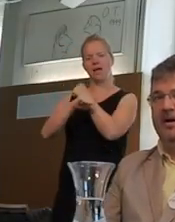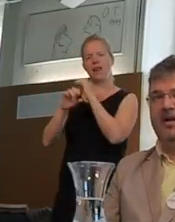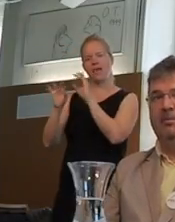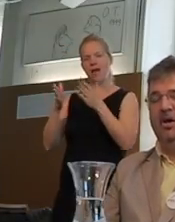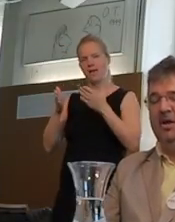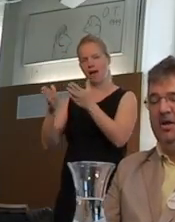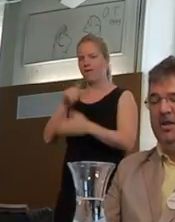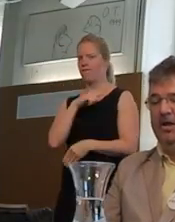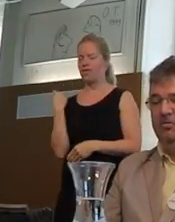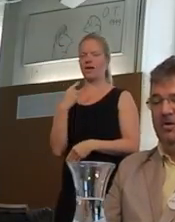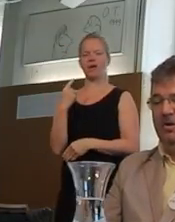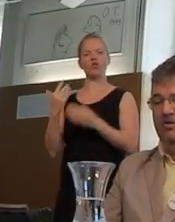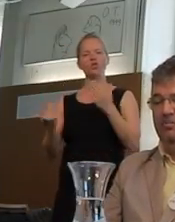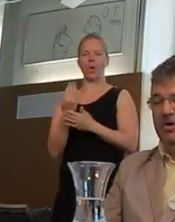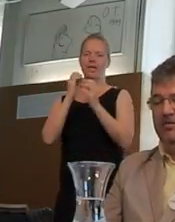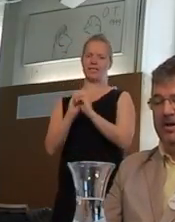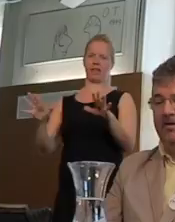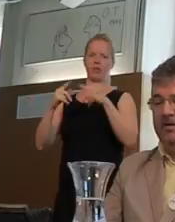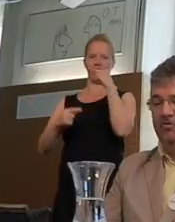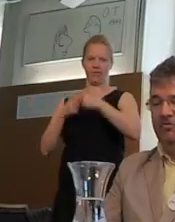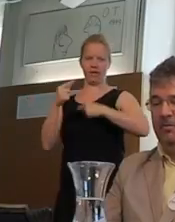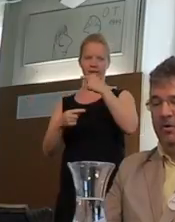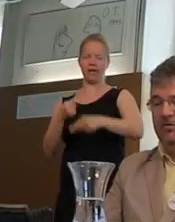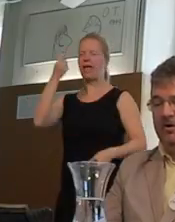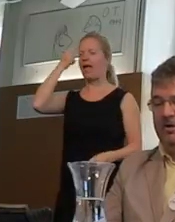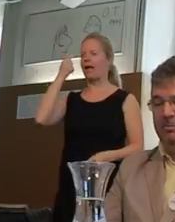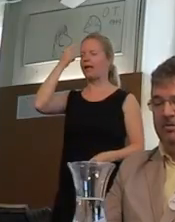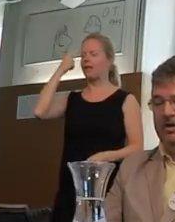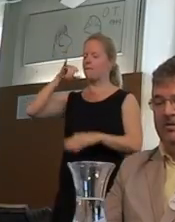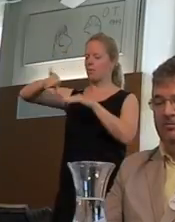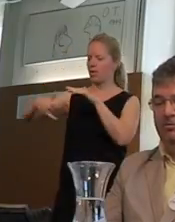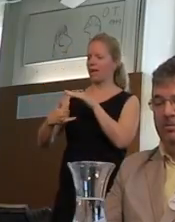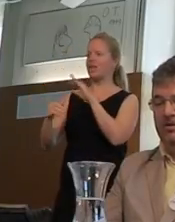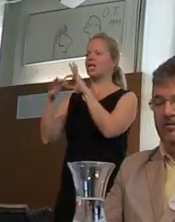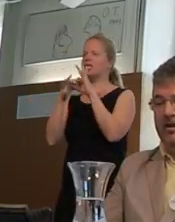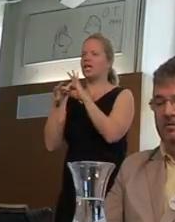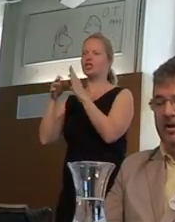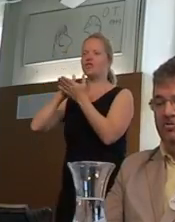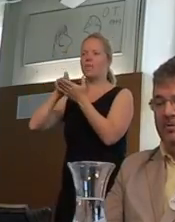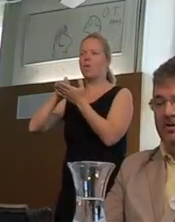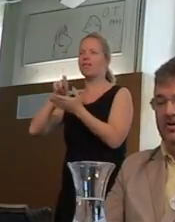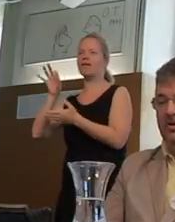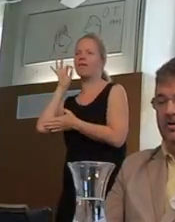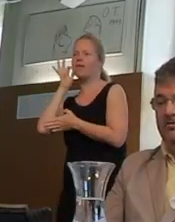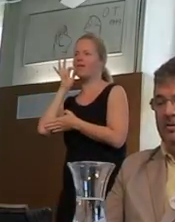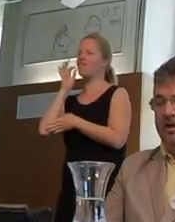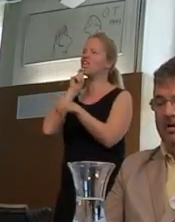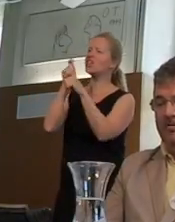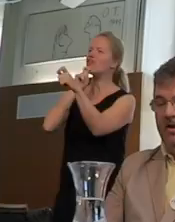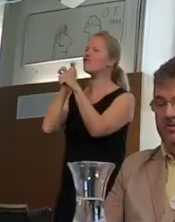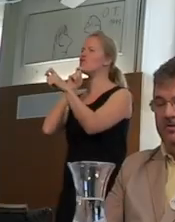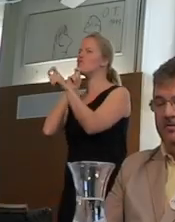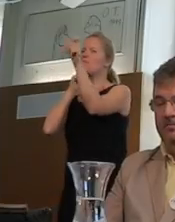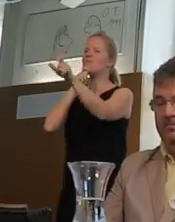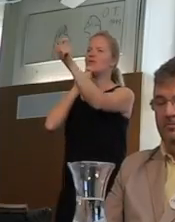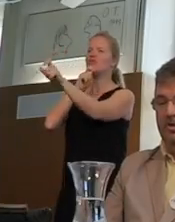zwar kann mich erinnern, ich habe das Projekt einer Gesellschaftsreporterin, die immer wieder Interviews mit interessanten Menschen macht, die aus ihrem Leben